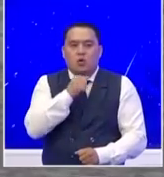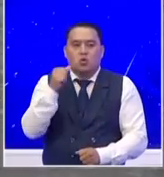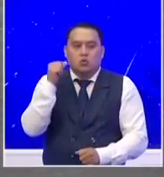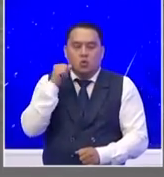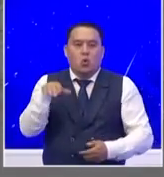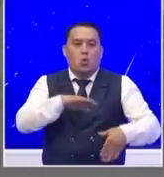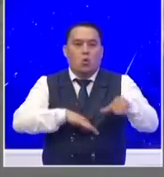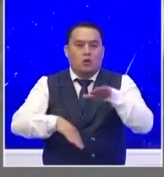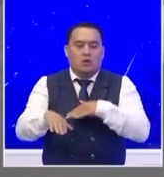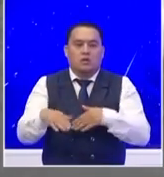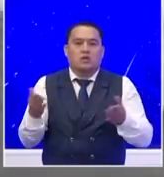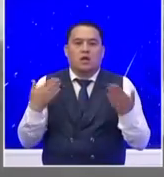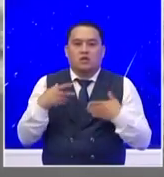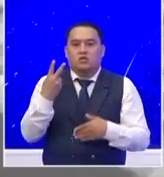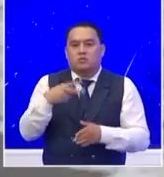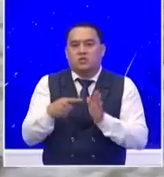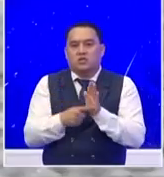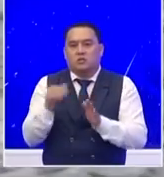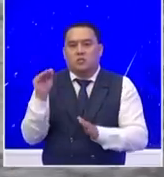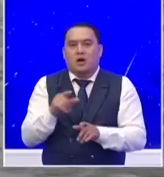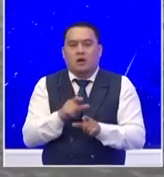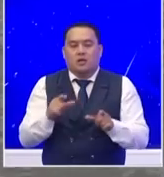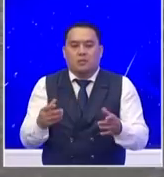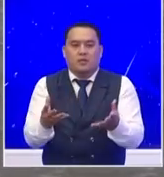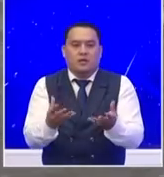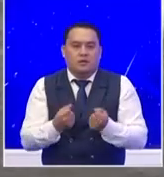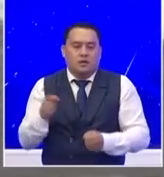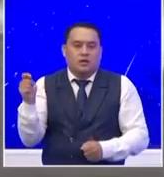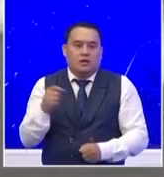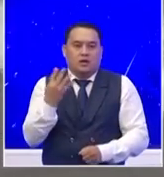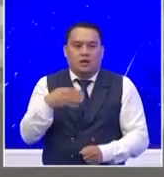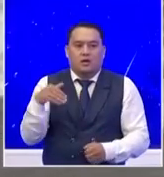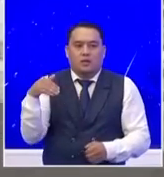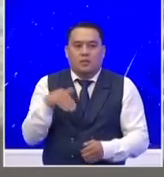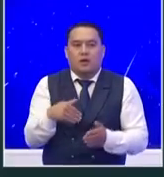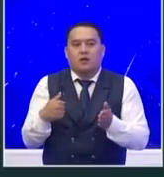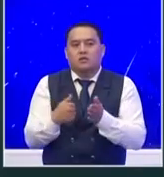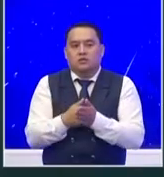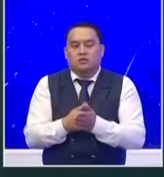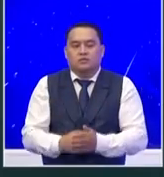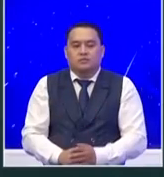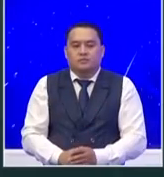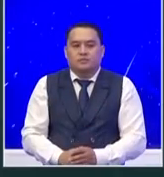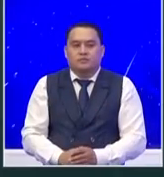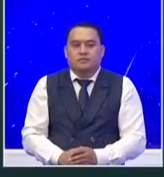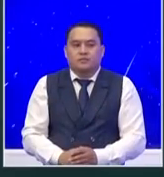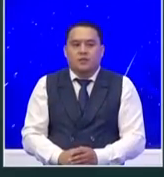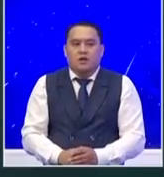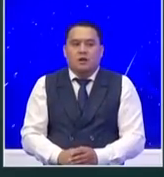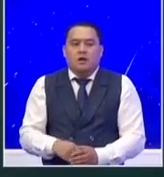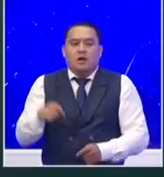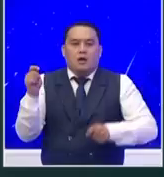көлге демалуға 27 мың адам келген. Биыл олардың саны 40 мыңға жетеді деп күтілуде. Балқаш көліне жылда